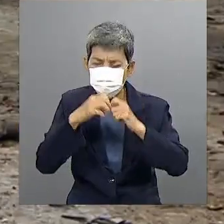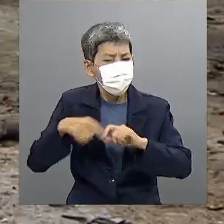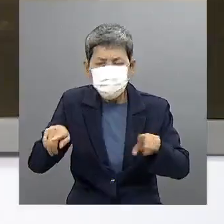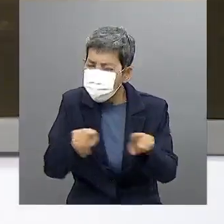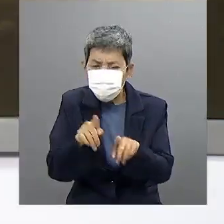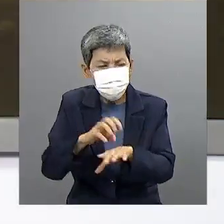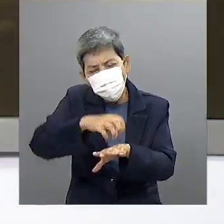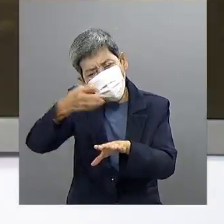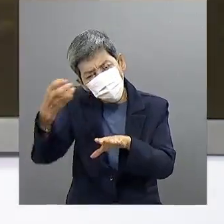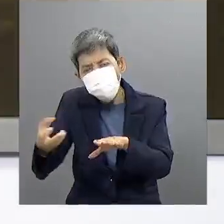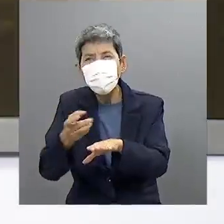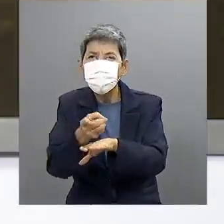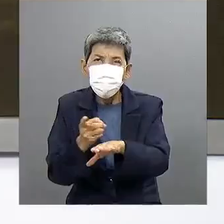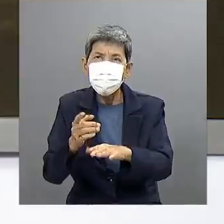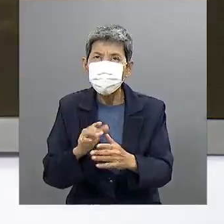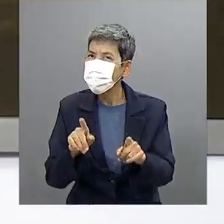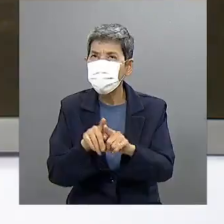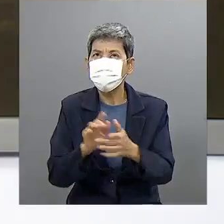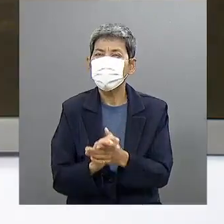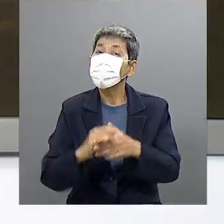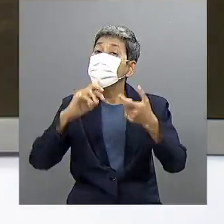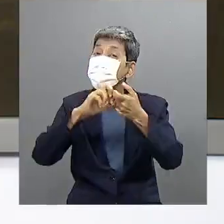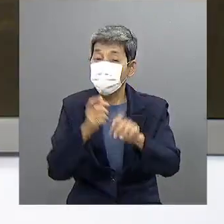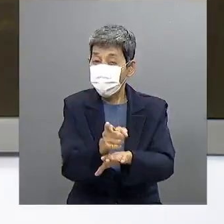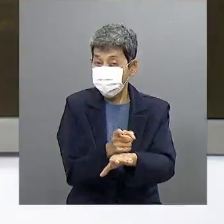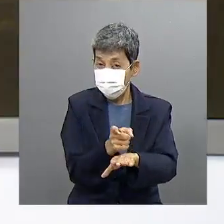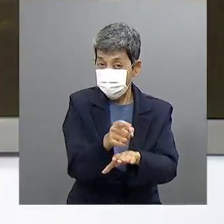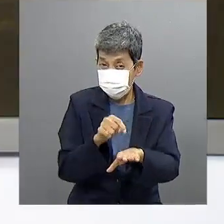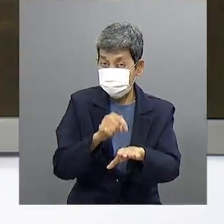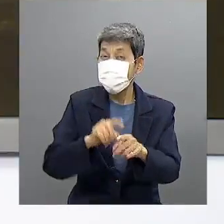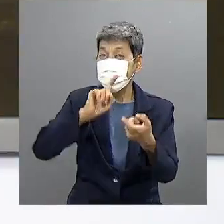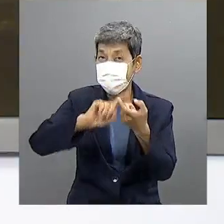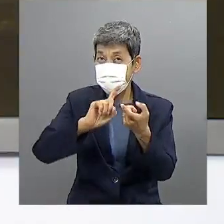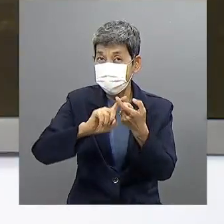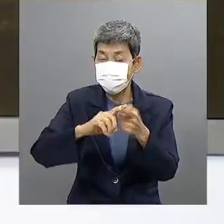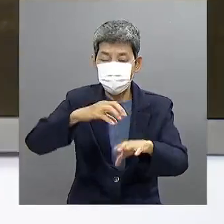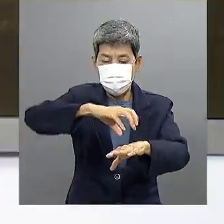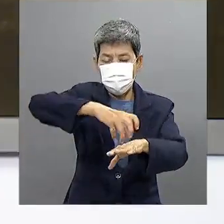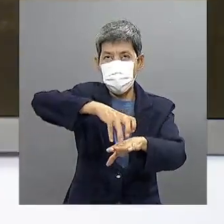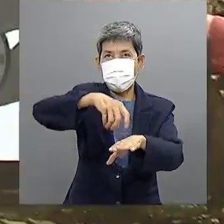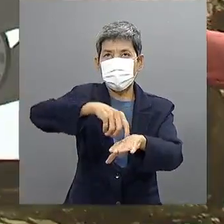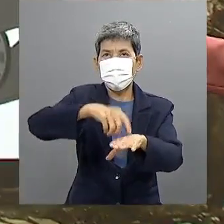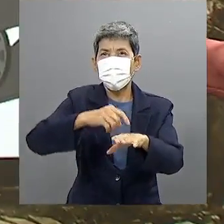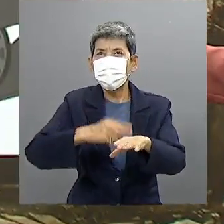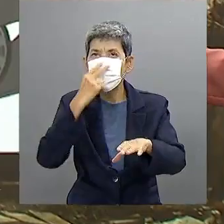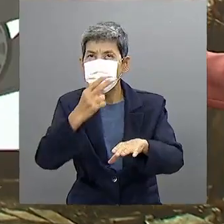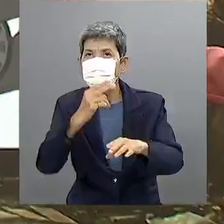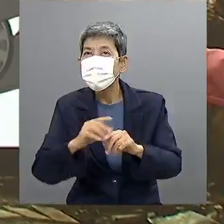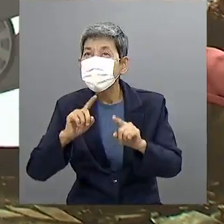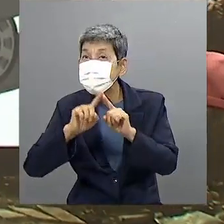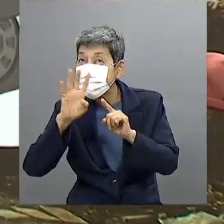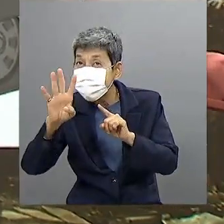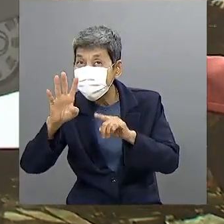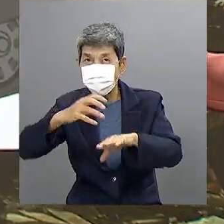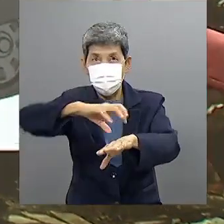ค่ะจุดอ่อนสำคัญของรถถังรัสเซียค่ะคือบริเวณหมายเลข4นะคะคุณผู้ชมลองดูเป็นจุดที่มีการเก็บกระ